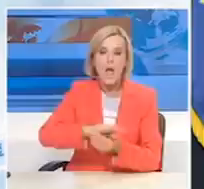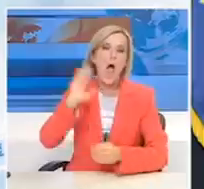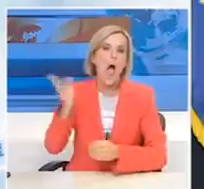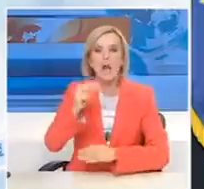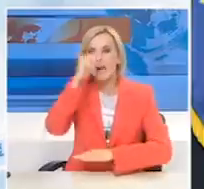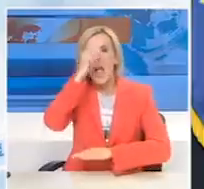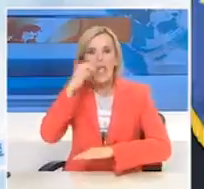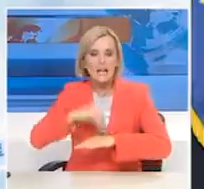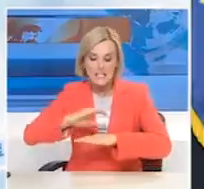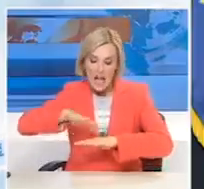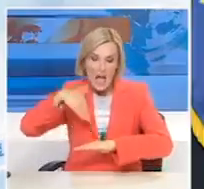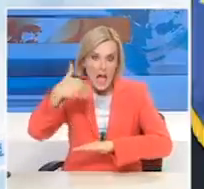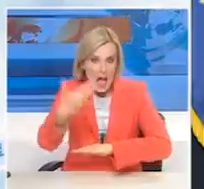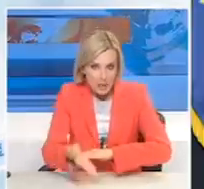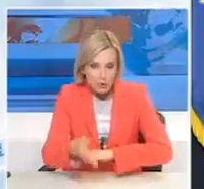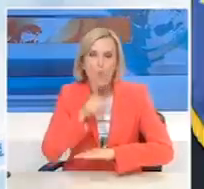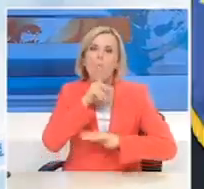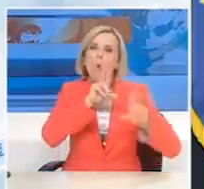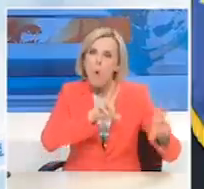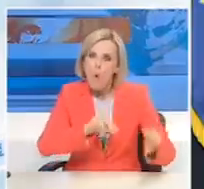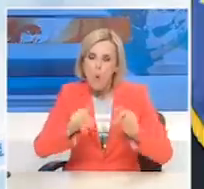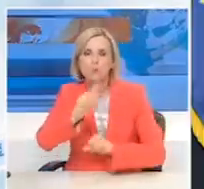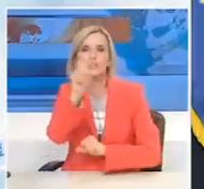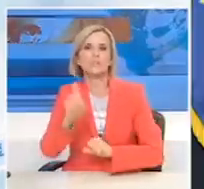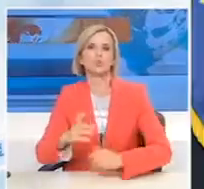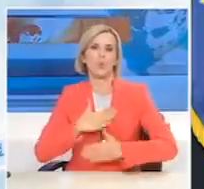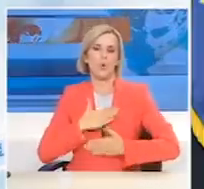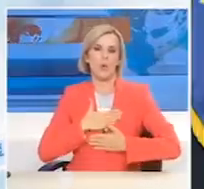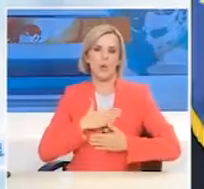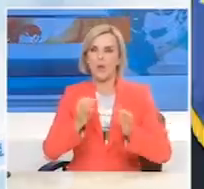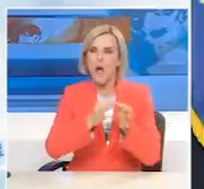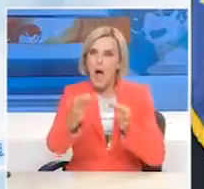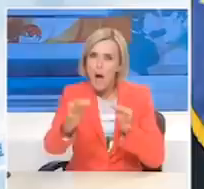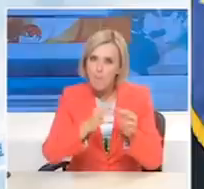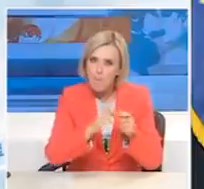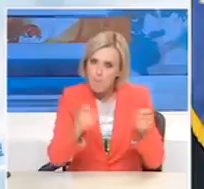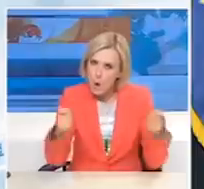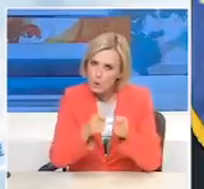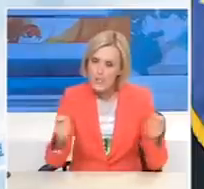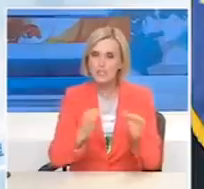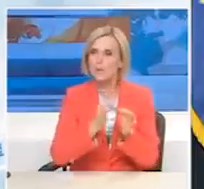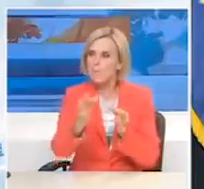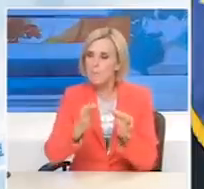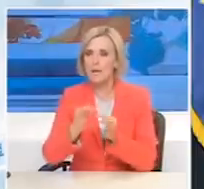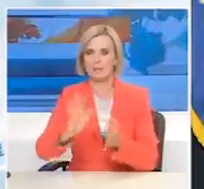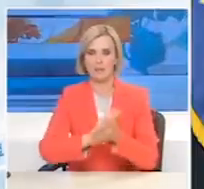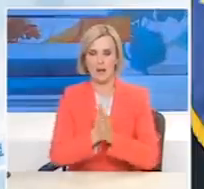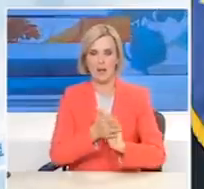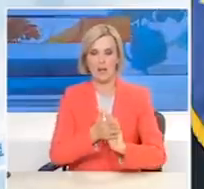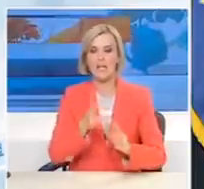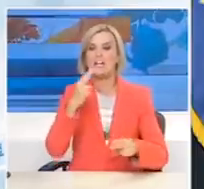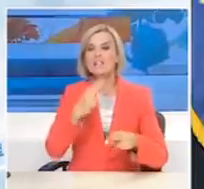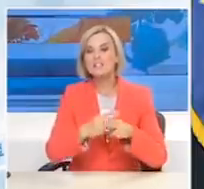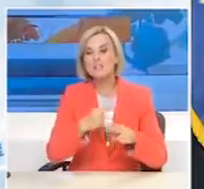χώρους, αποσαφηνίζεται ότι ισχύουν οι γενικοί κανόνες περί δημοσίων υπαίθριων συναντήσεων. Στη συνέχεια, θα ήθελα να τονίσω ξανά πόσο σημαντική